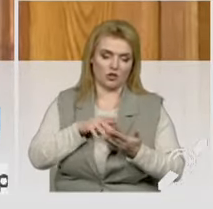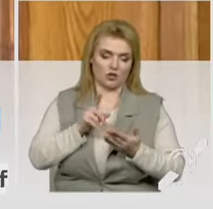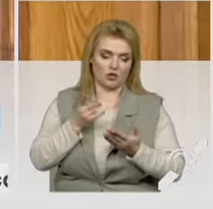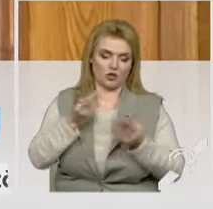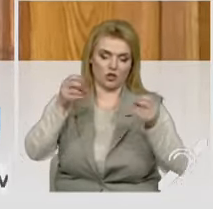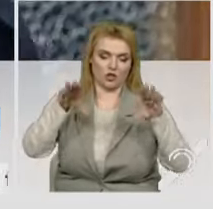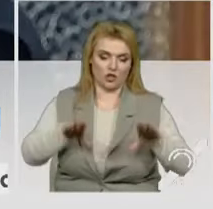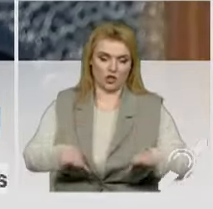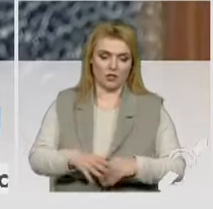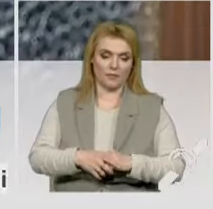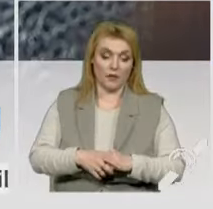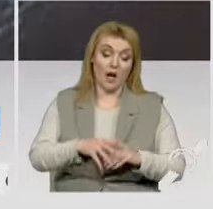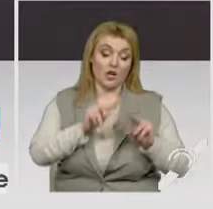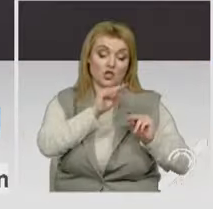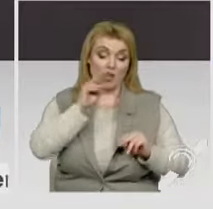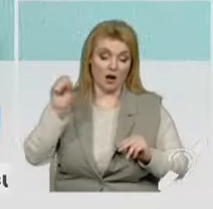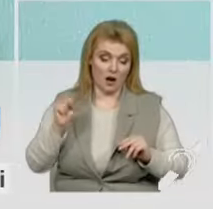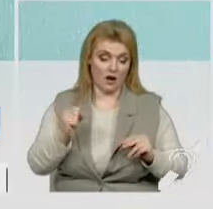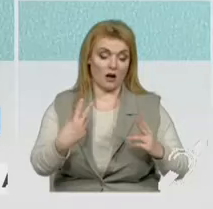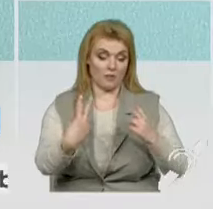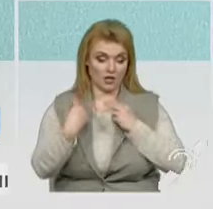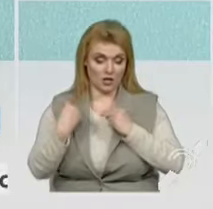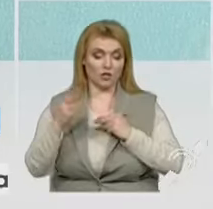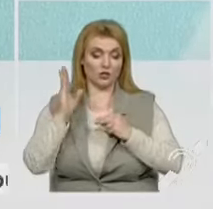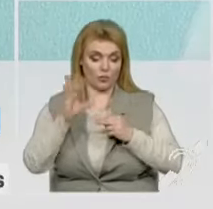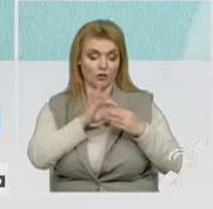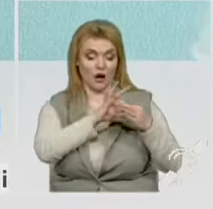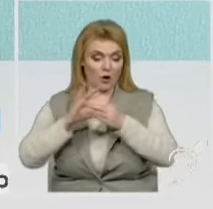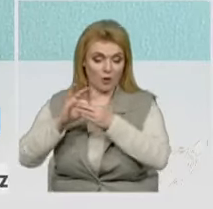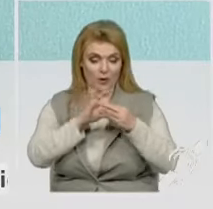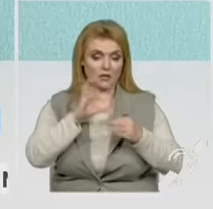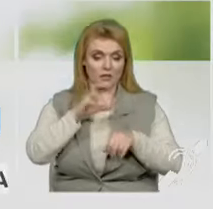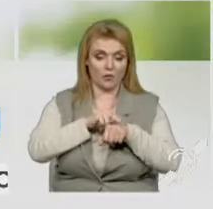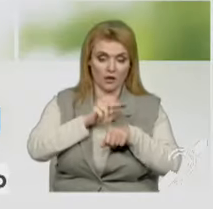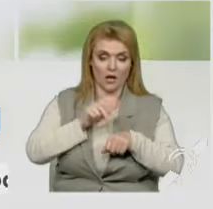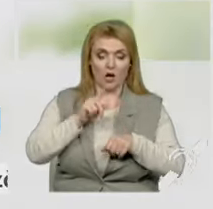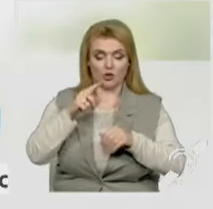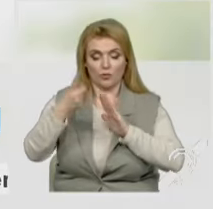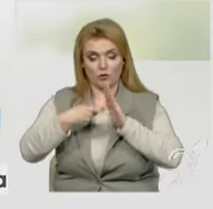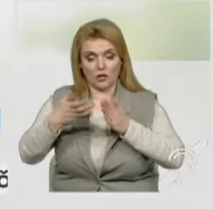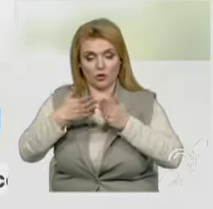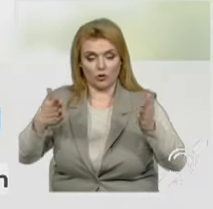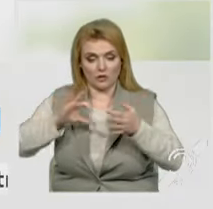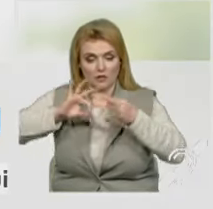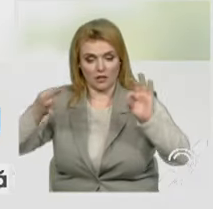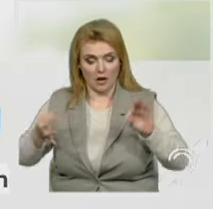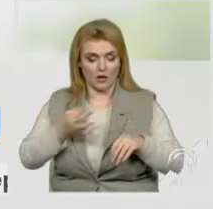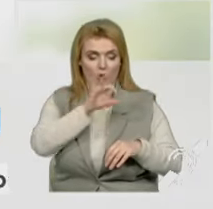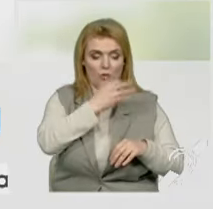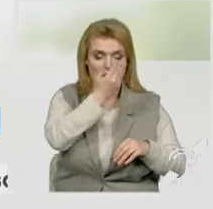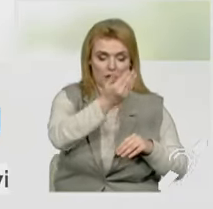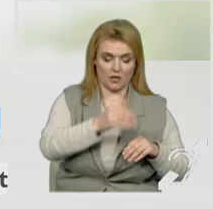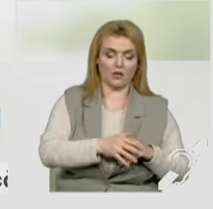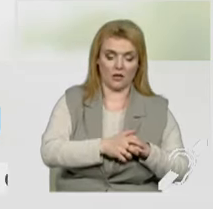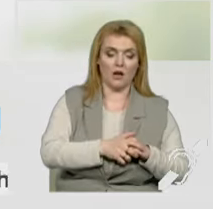precizează că va colabora cu anchetatorii pentru investigarea angajaților implicați în schema infracțională. Conducerea Inspectoratului pentru Protecția Mediului